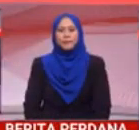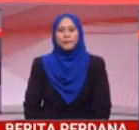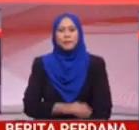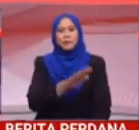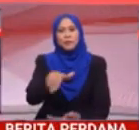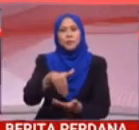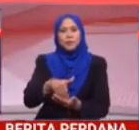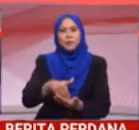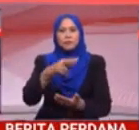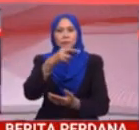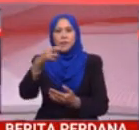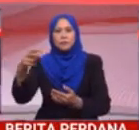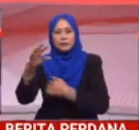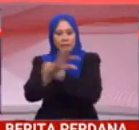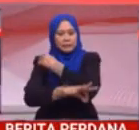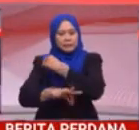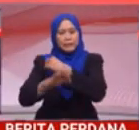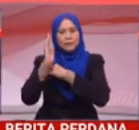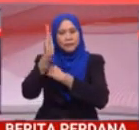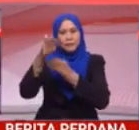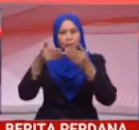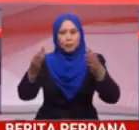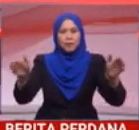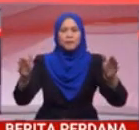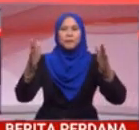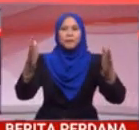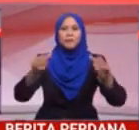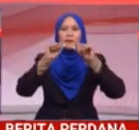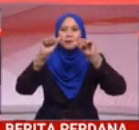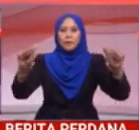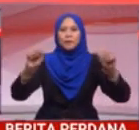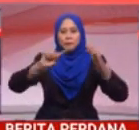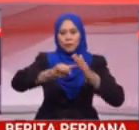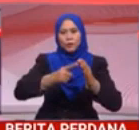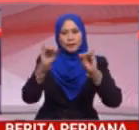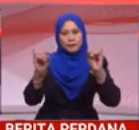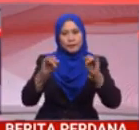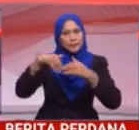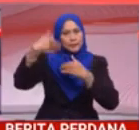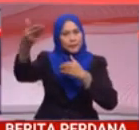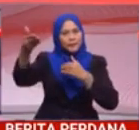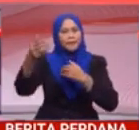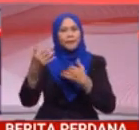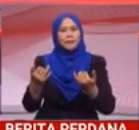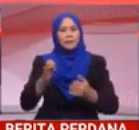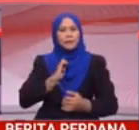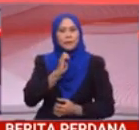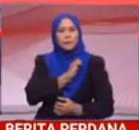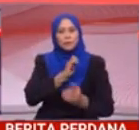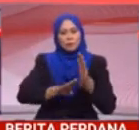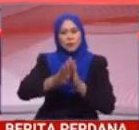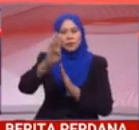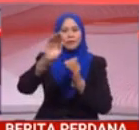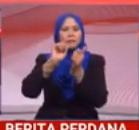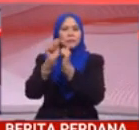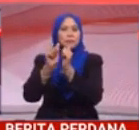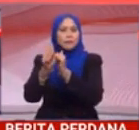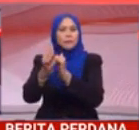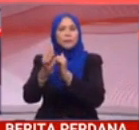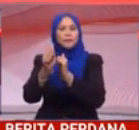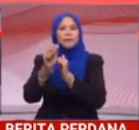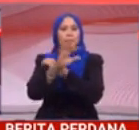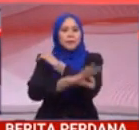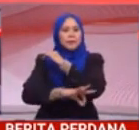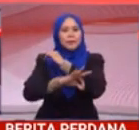Hai Pusako Teddy ini bismillah dijangka akan dibuka kepada orang lain mulai isnin depan mereka bangunan belia dan sukan bismillah